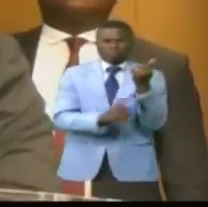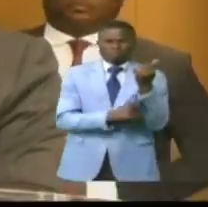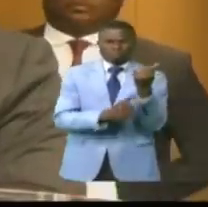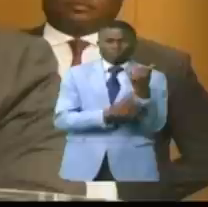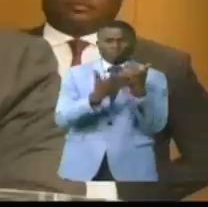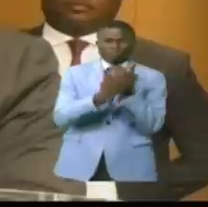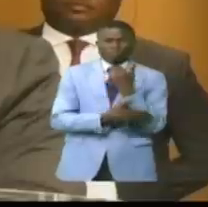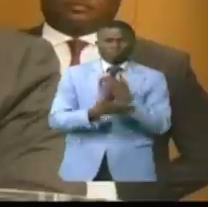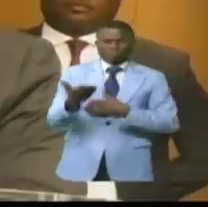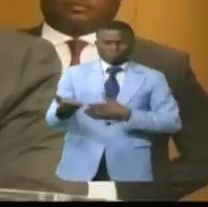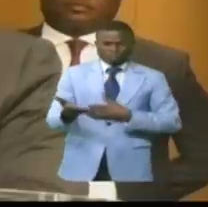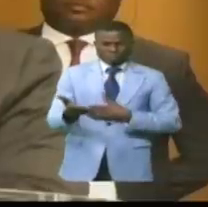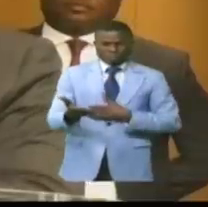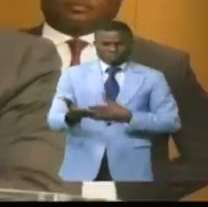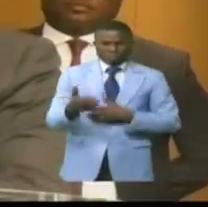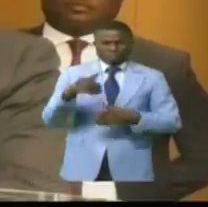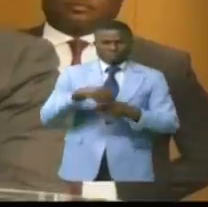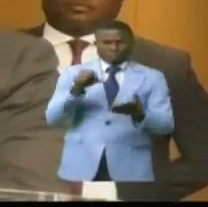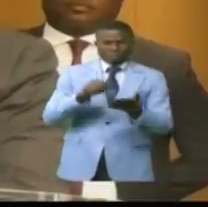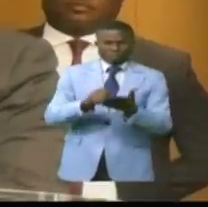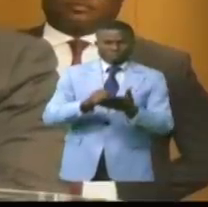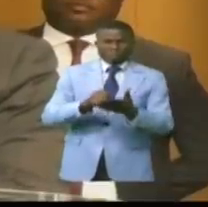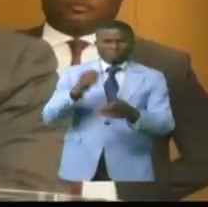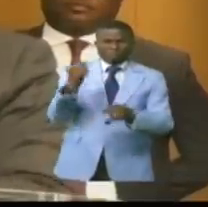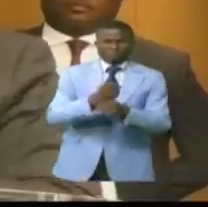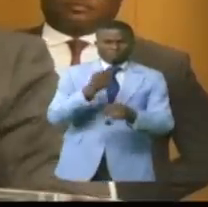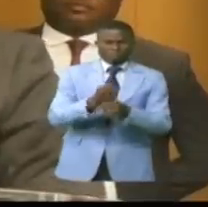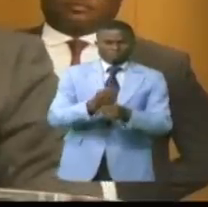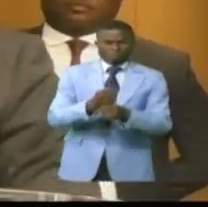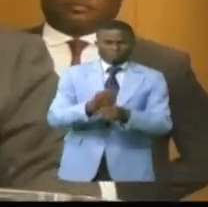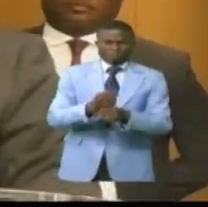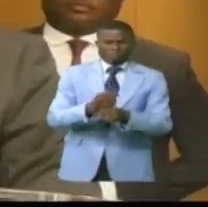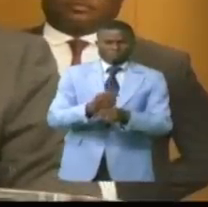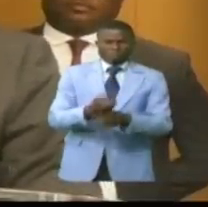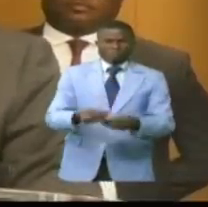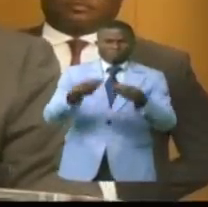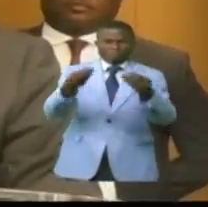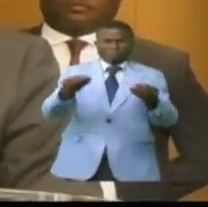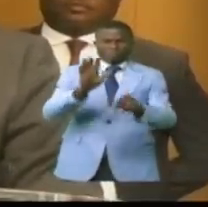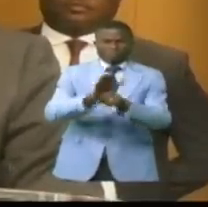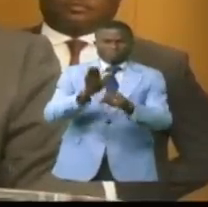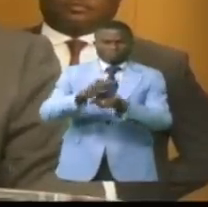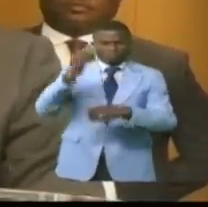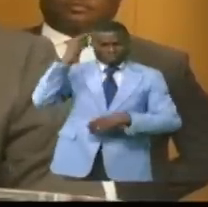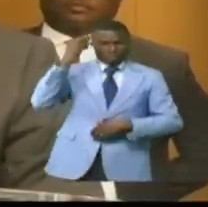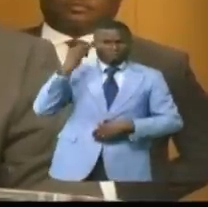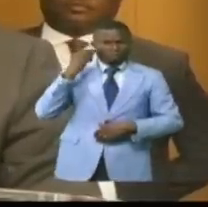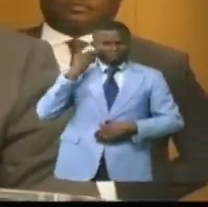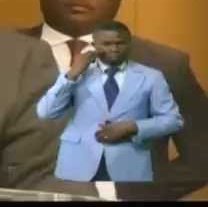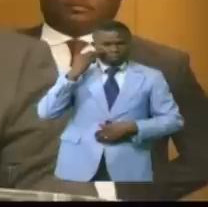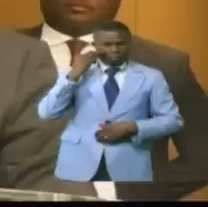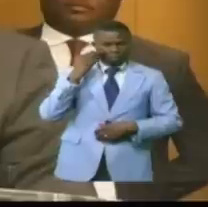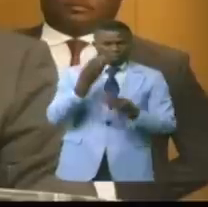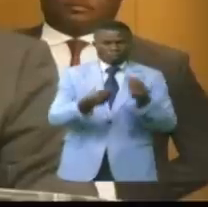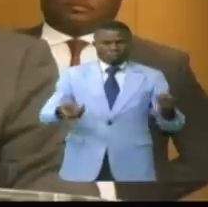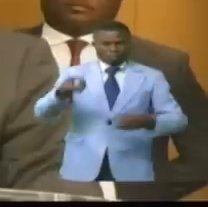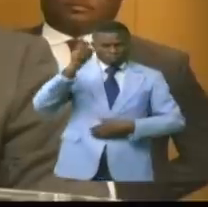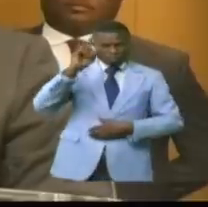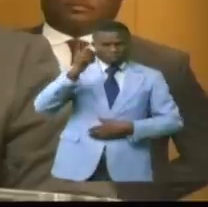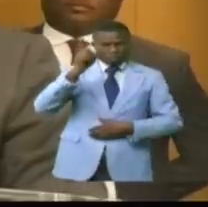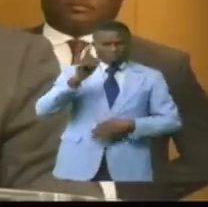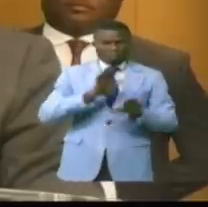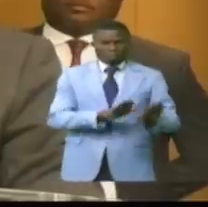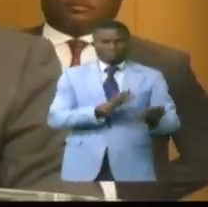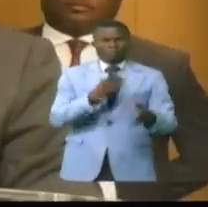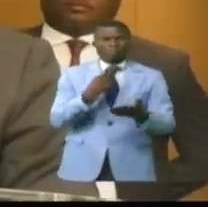vulnérables. Dans ma lettre de mission adressée aux différents ministres, l'un des résultats